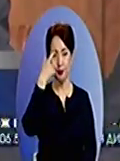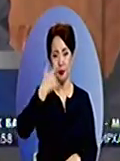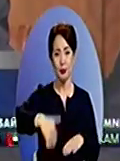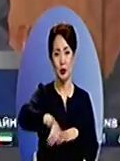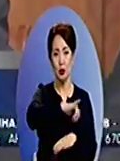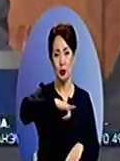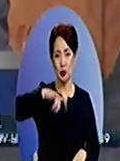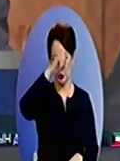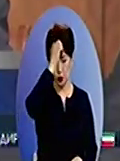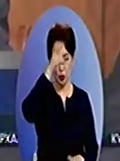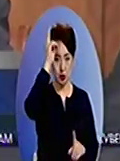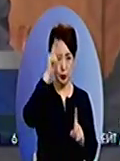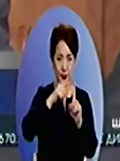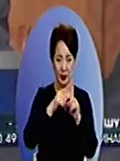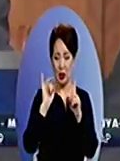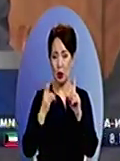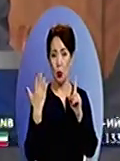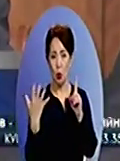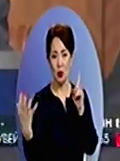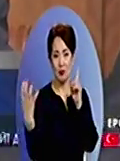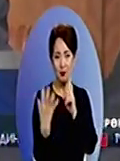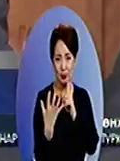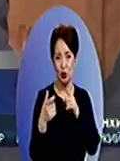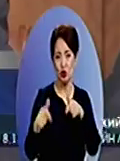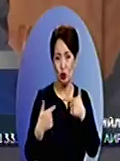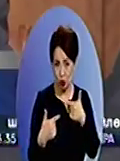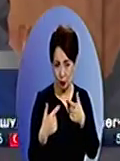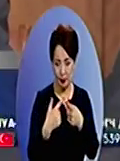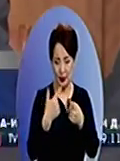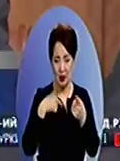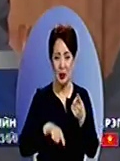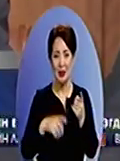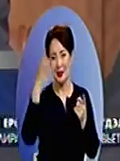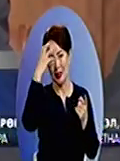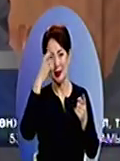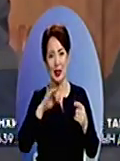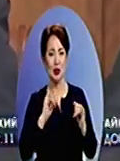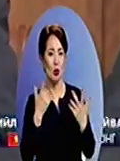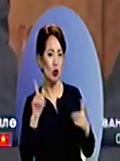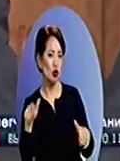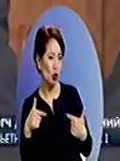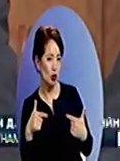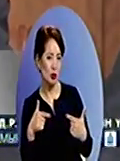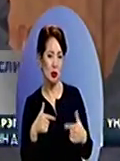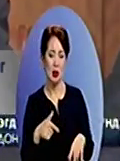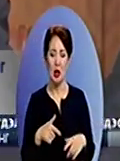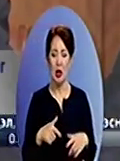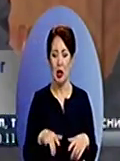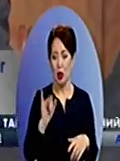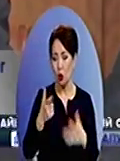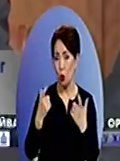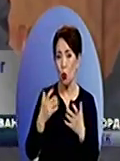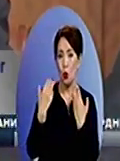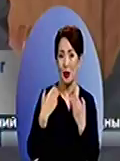хурлтайгаа зөрчилддөг, их хурлын засгийн газартаа толхиолцдог, засгийн газар нь шүүхтэйгээ гэрх